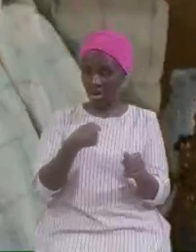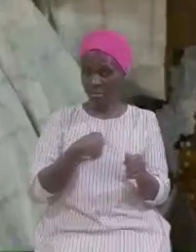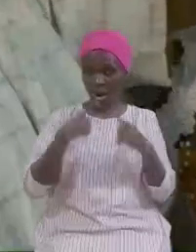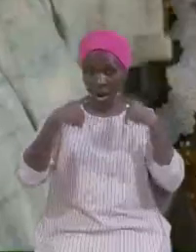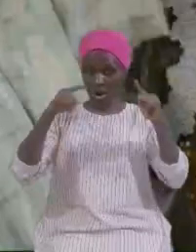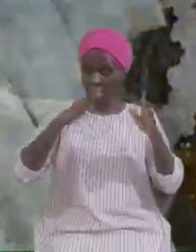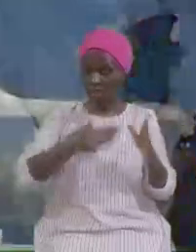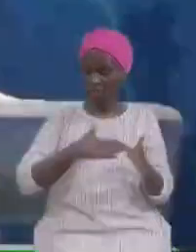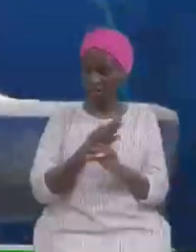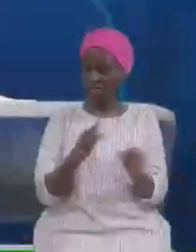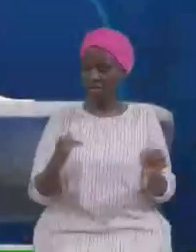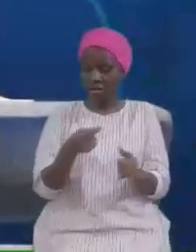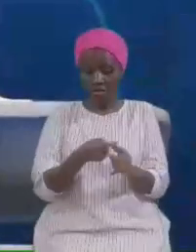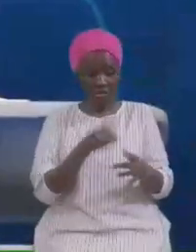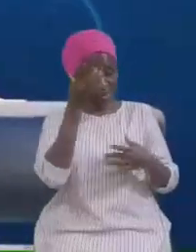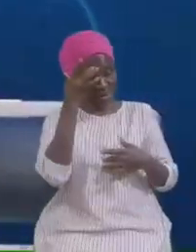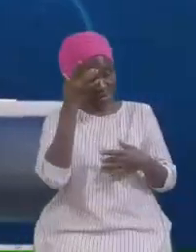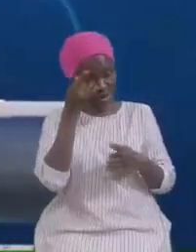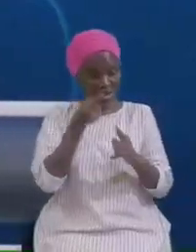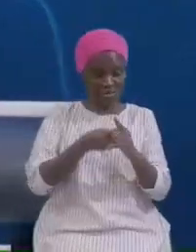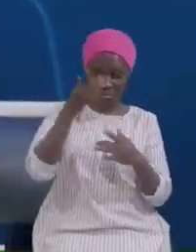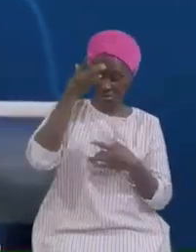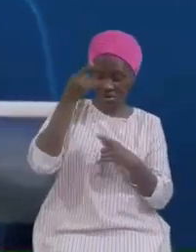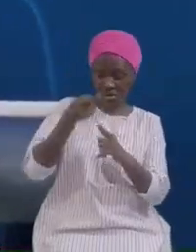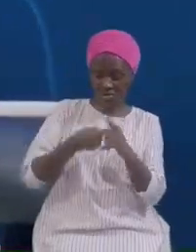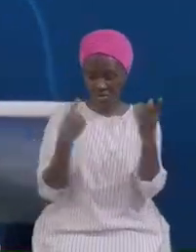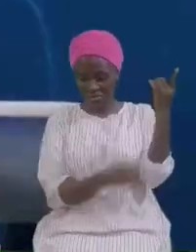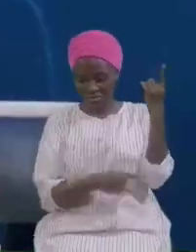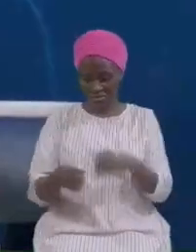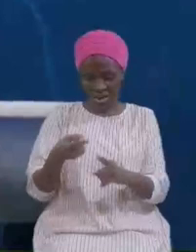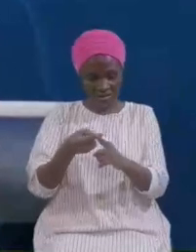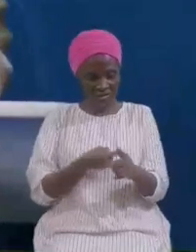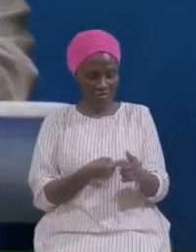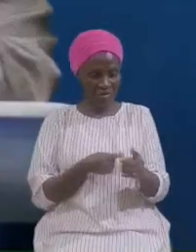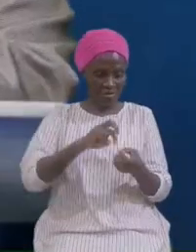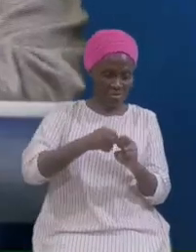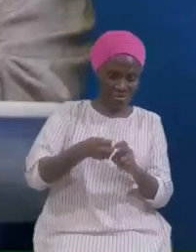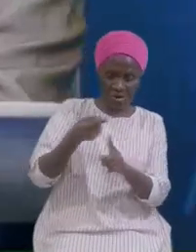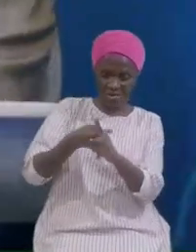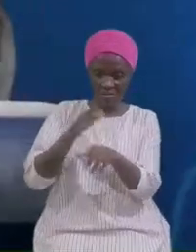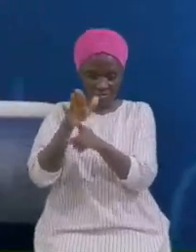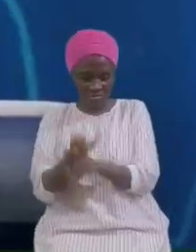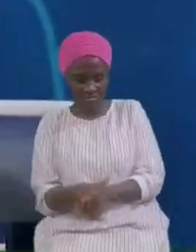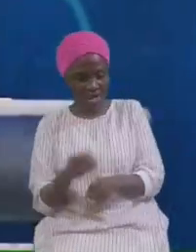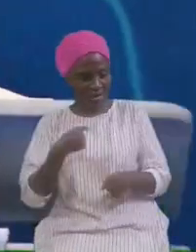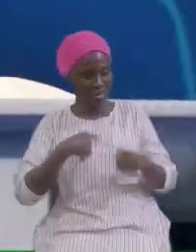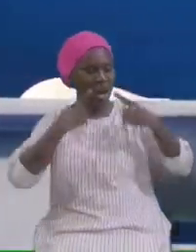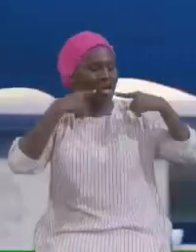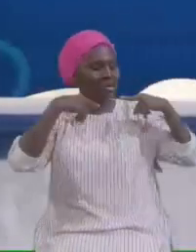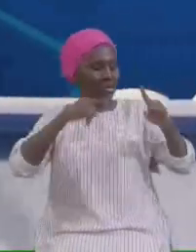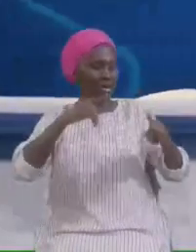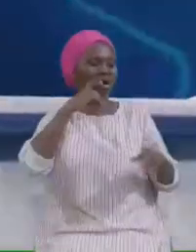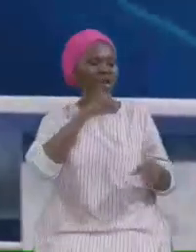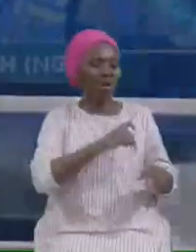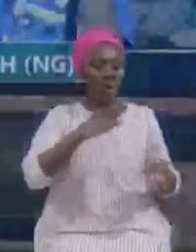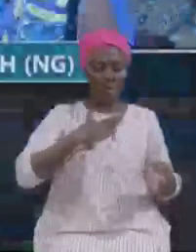ma libération de la maladie et de l'infirmité, des tourments, des tortures. Et je déclare ma